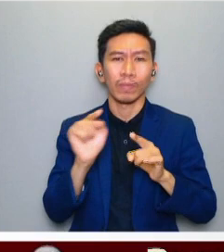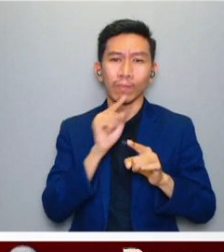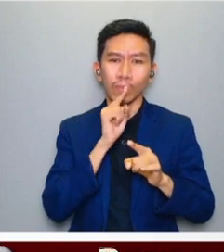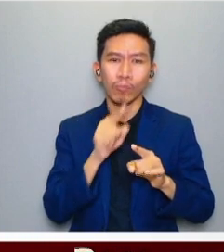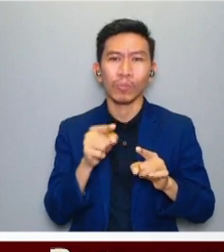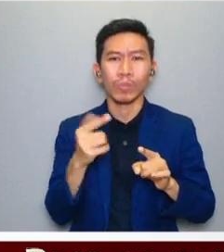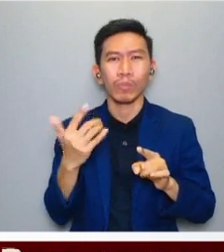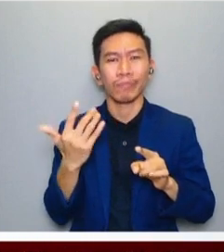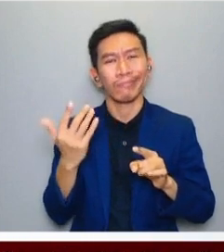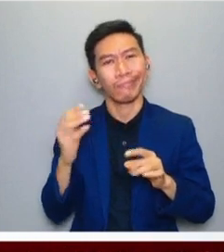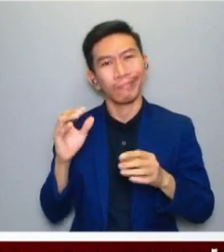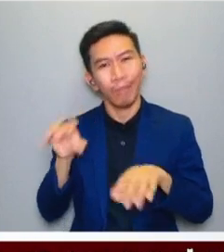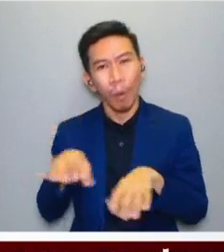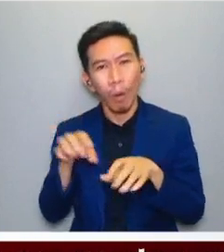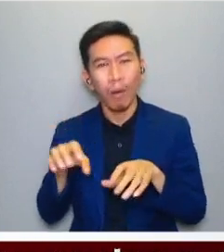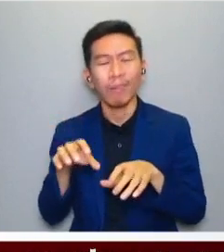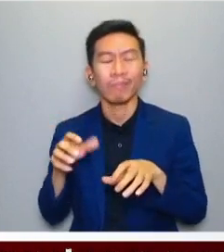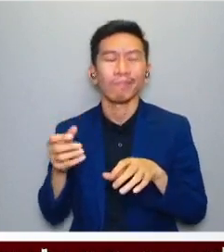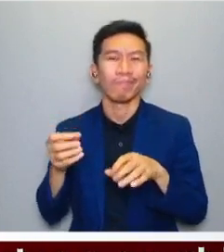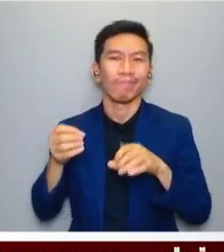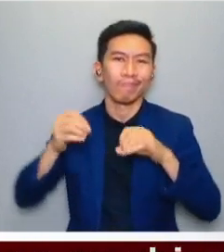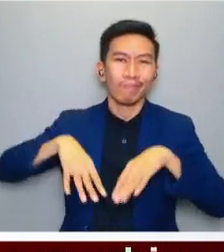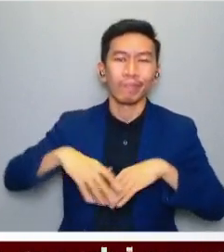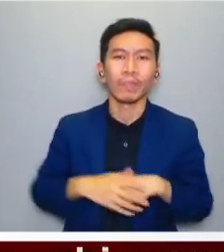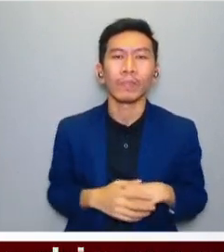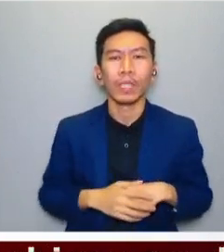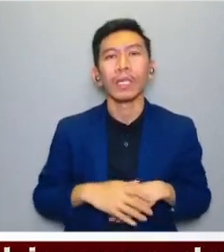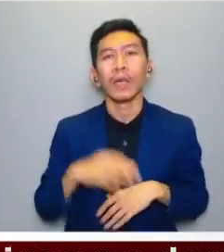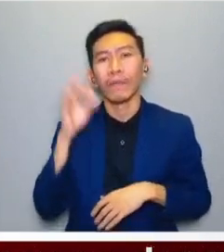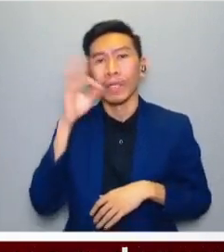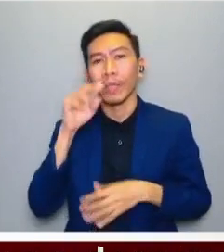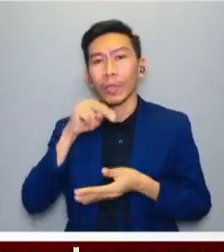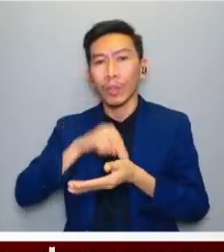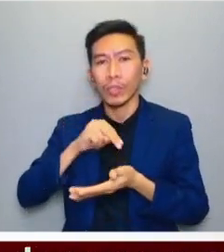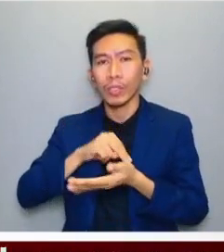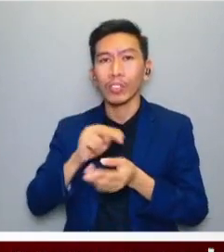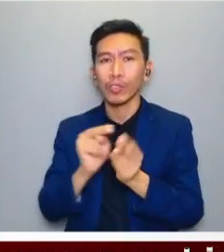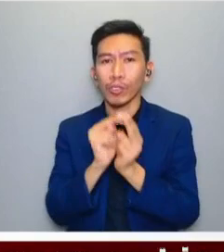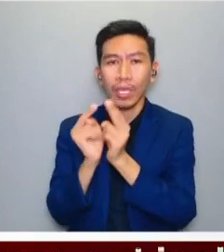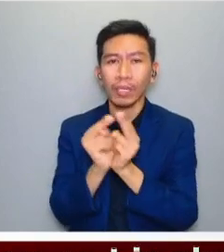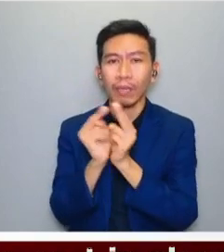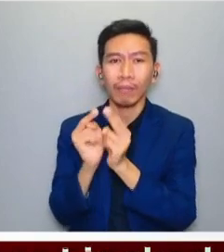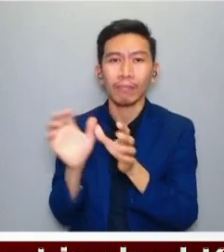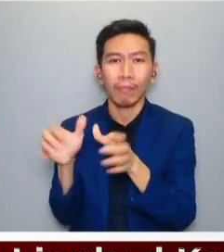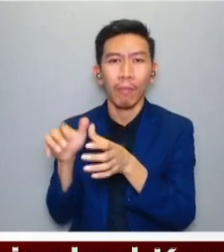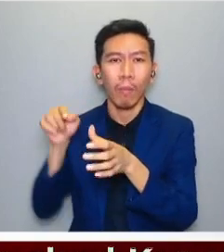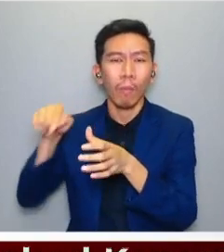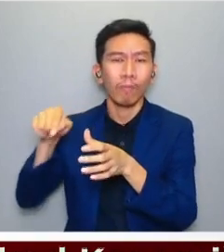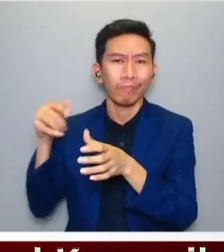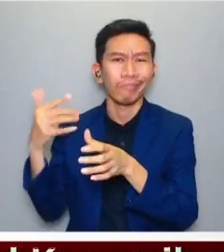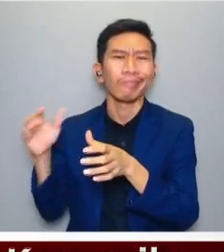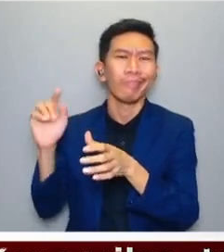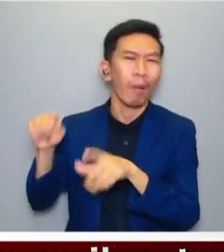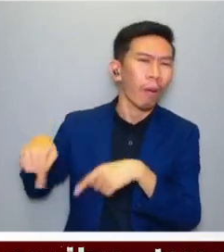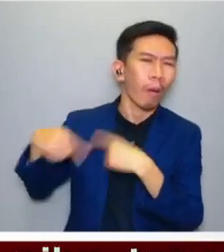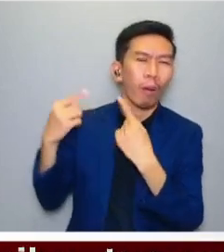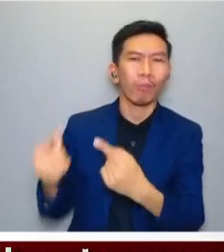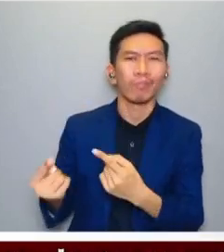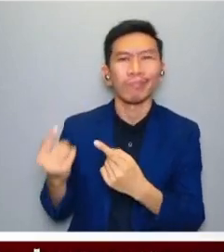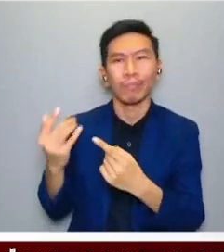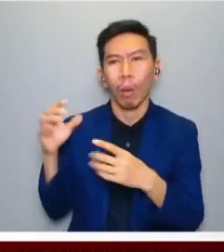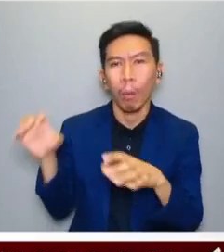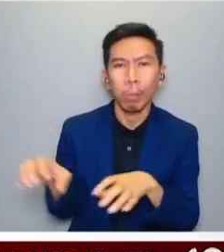nawalan ng trabaho. Ayon sa Filipino Nurses United, matagal nang overworked at underpaid ang mga nurse, kaya